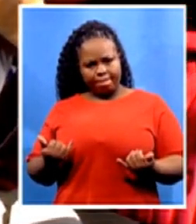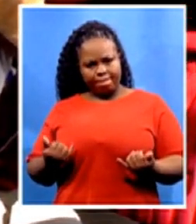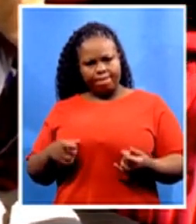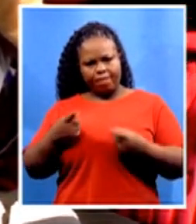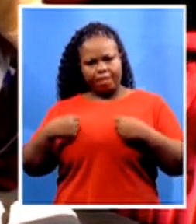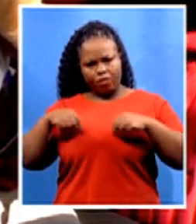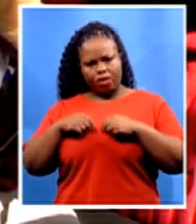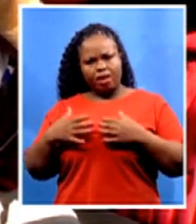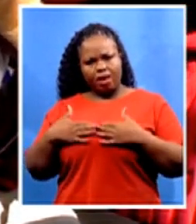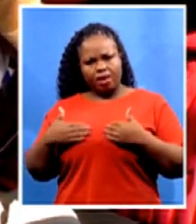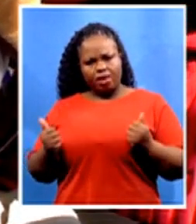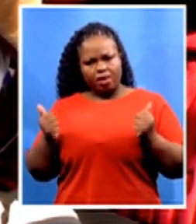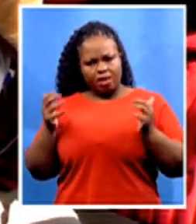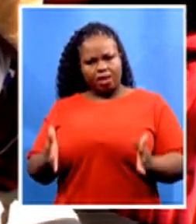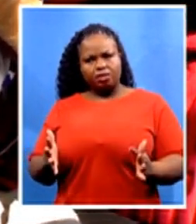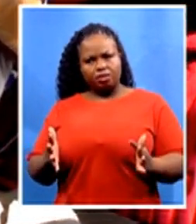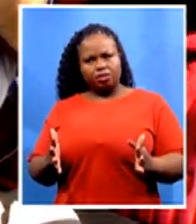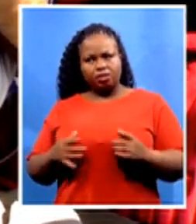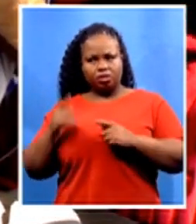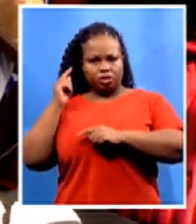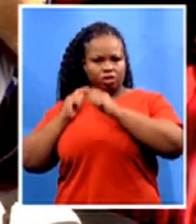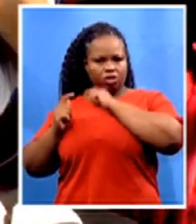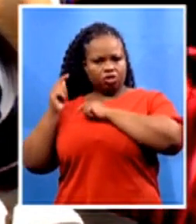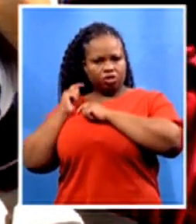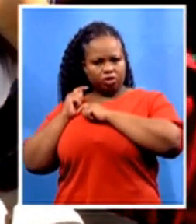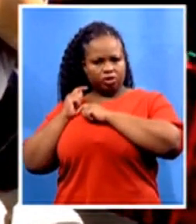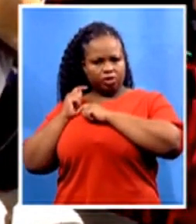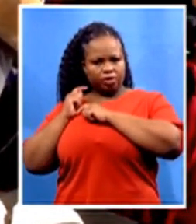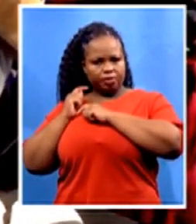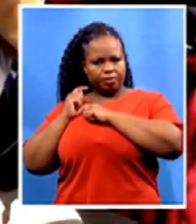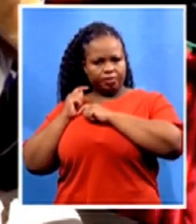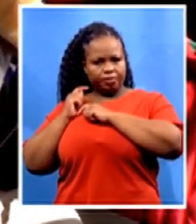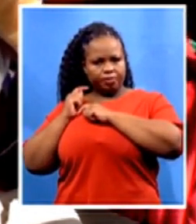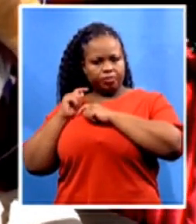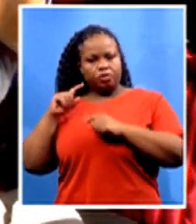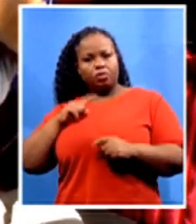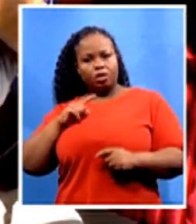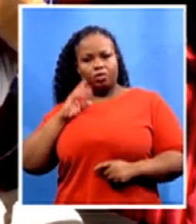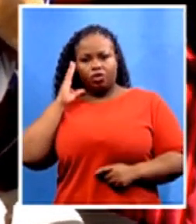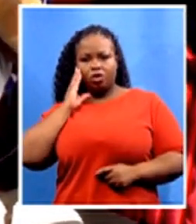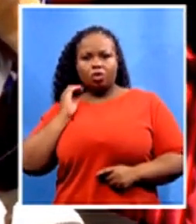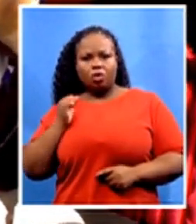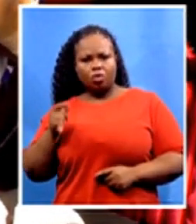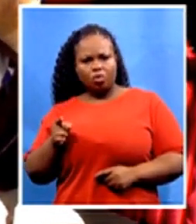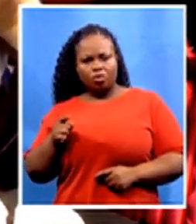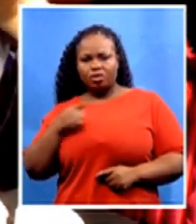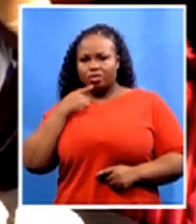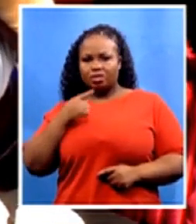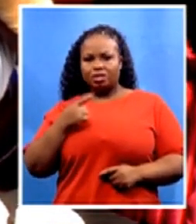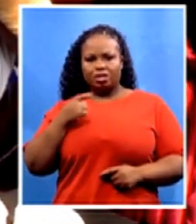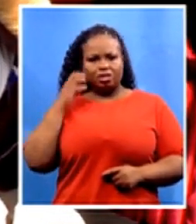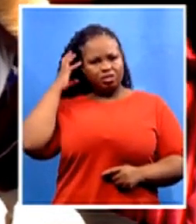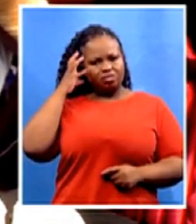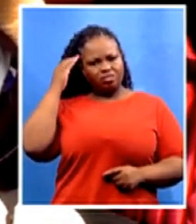isintu sethu njengoba ugogo kuthiwe ingqondo, nathi angithi siyalapha